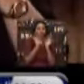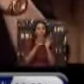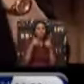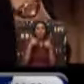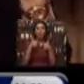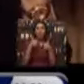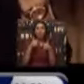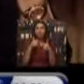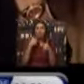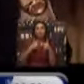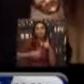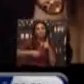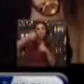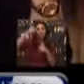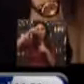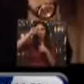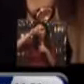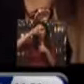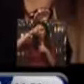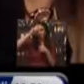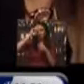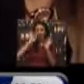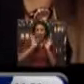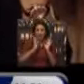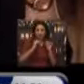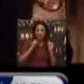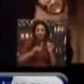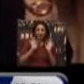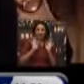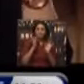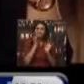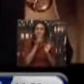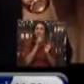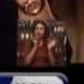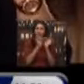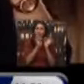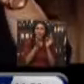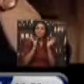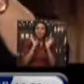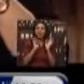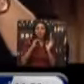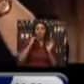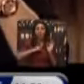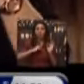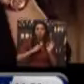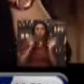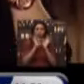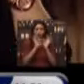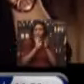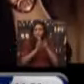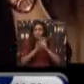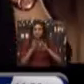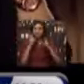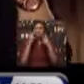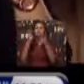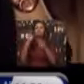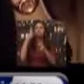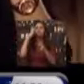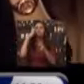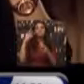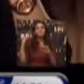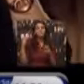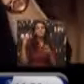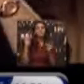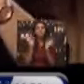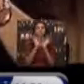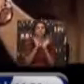دي قمة الرومانس والغرام؟ يعني دي حاجة نقصانا ولما بنشوفها على